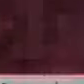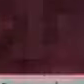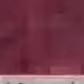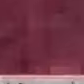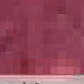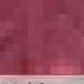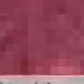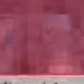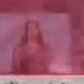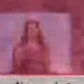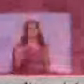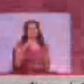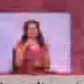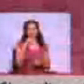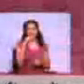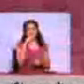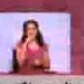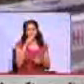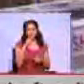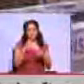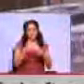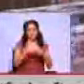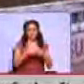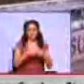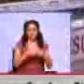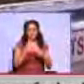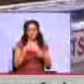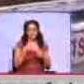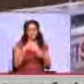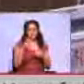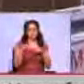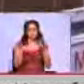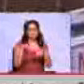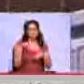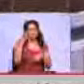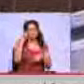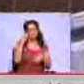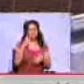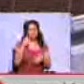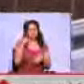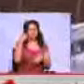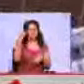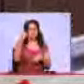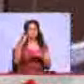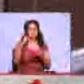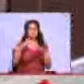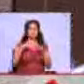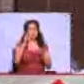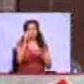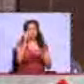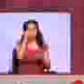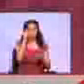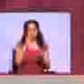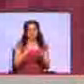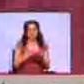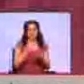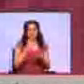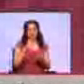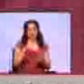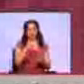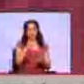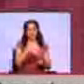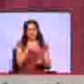عايزة جهاز عروسة وأنا إمكانياتي مش قادرة، فاتصلت بمؤسس واحد من الناس وساعدوني وجابوا لي الجهاز النهاردة. طلبت